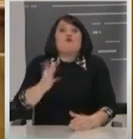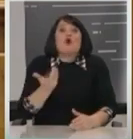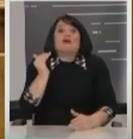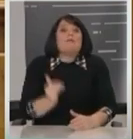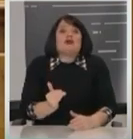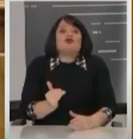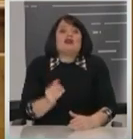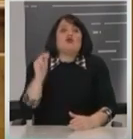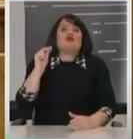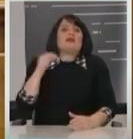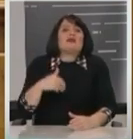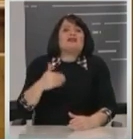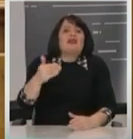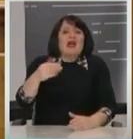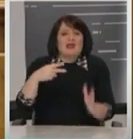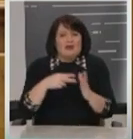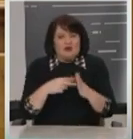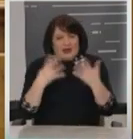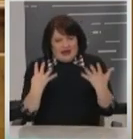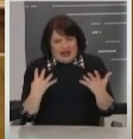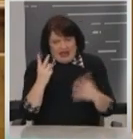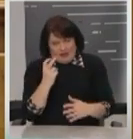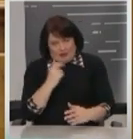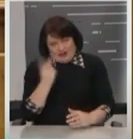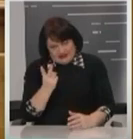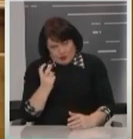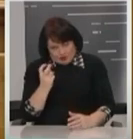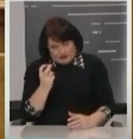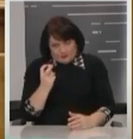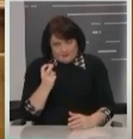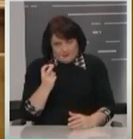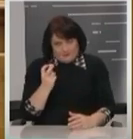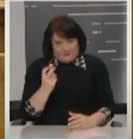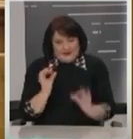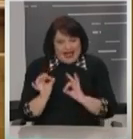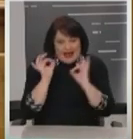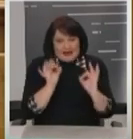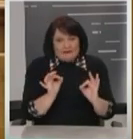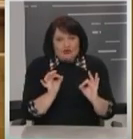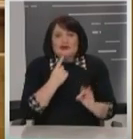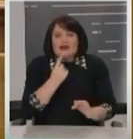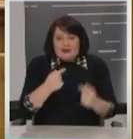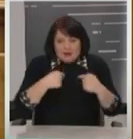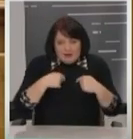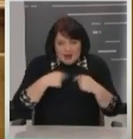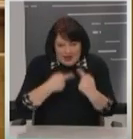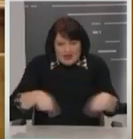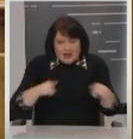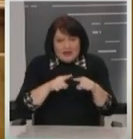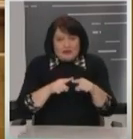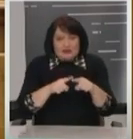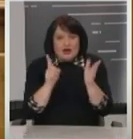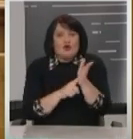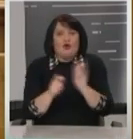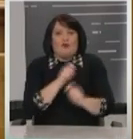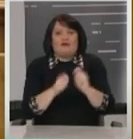μείωση την υπόσχεστε για το 19 και το 20. Ακριβώς δηλαδή για τότε που εμείς εδώ, σε αυτήν εδώ την αίθουσα, τη